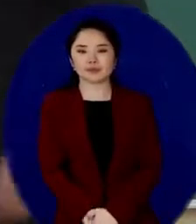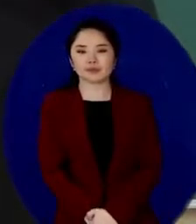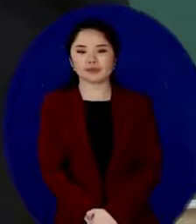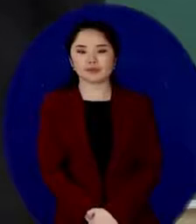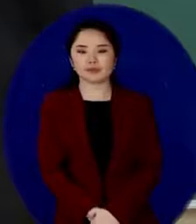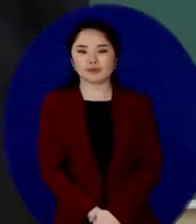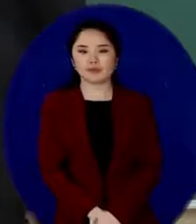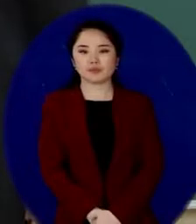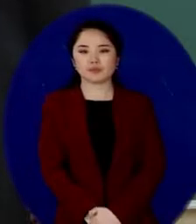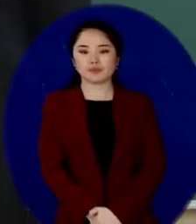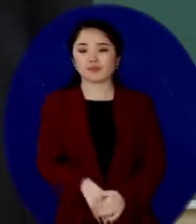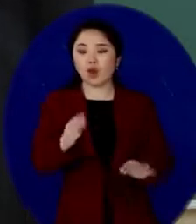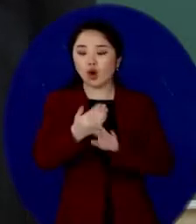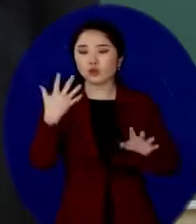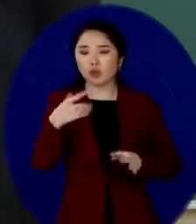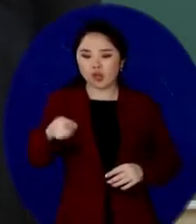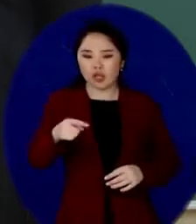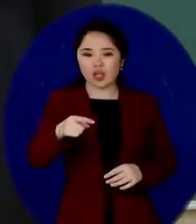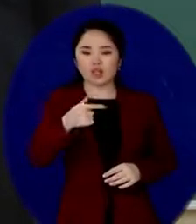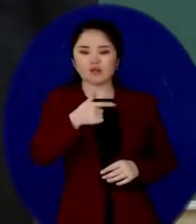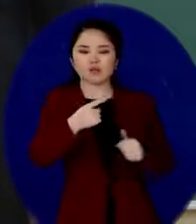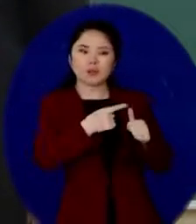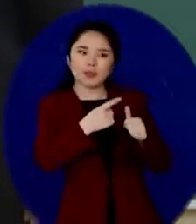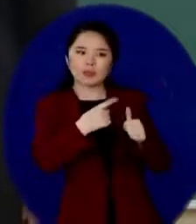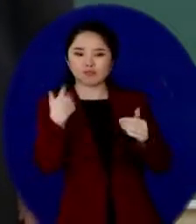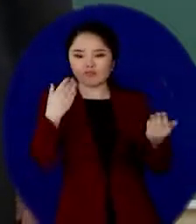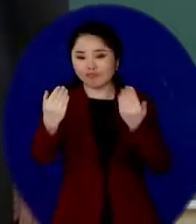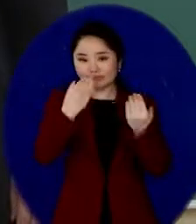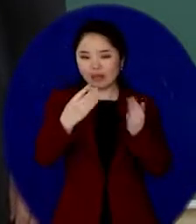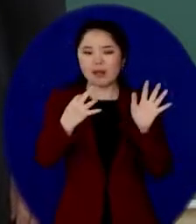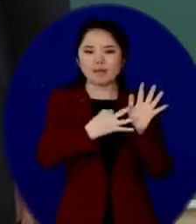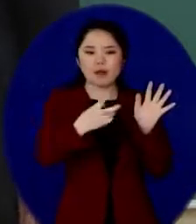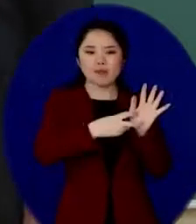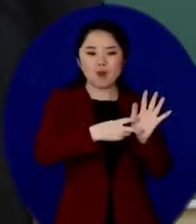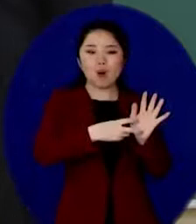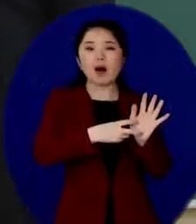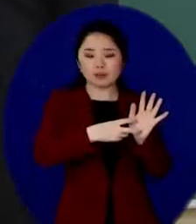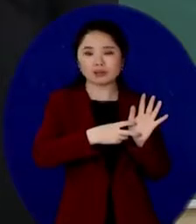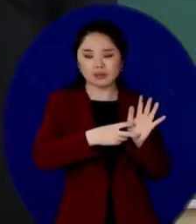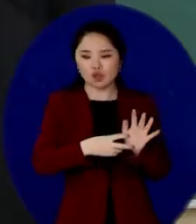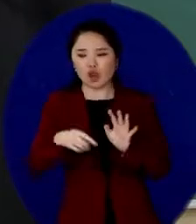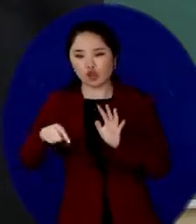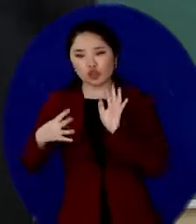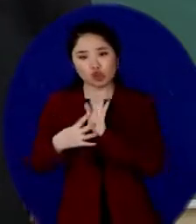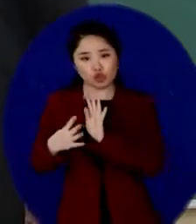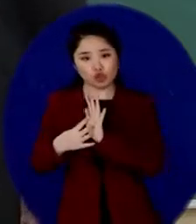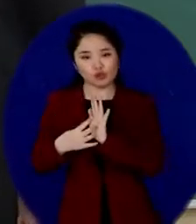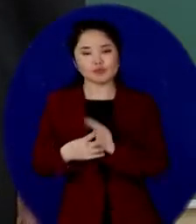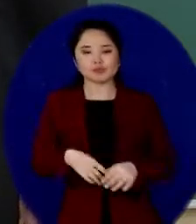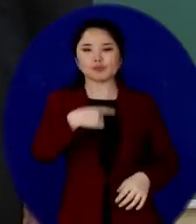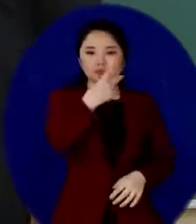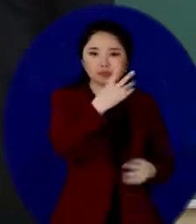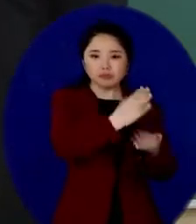За өмнө бид нар үлдлийн гишүүдтэйгээ харьцуулж харъя. 8 хуваагдагч байсан, 9 хуваагдагч байна.